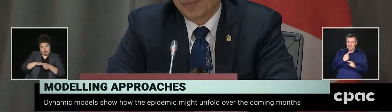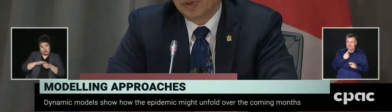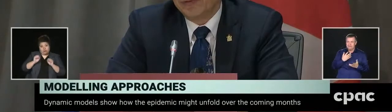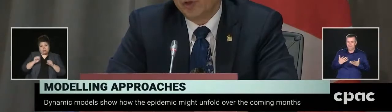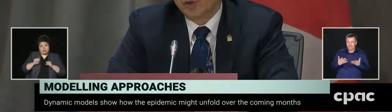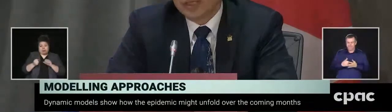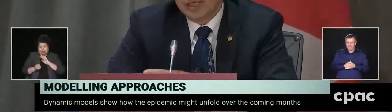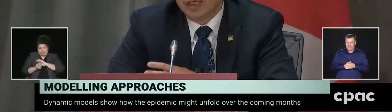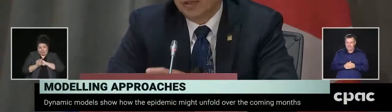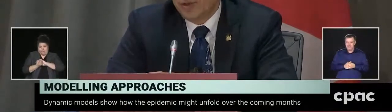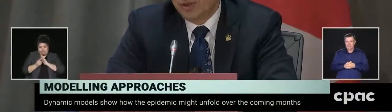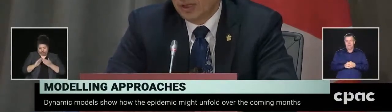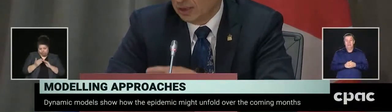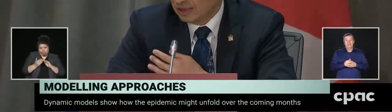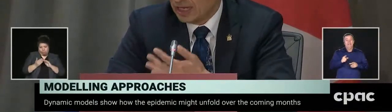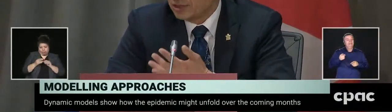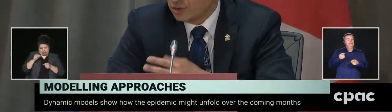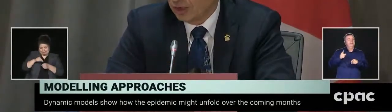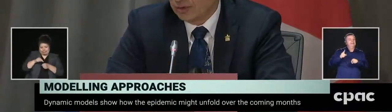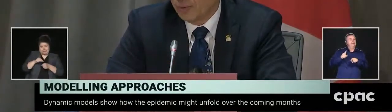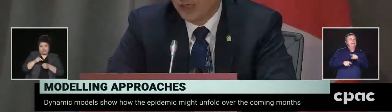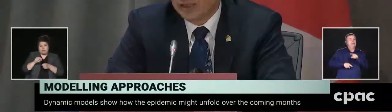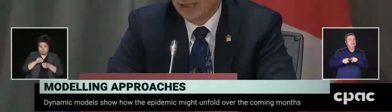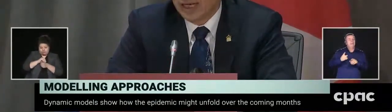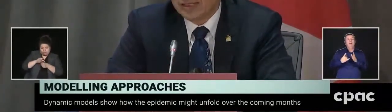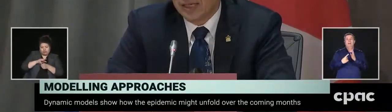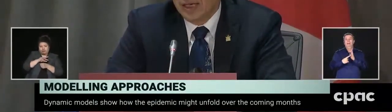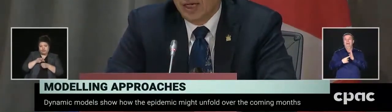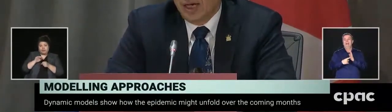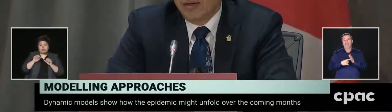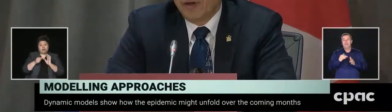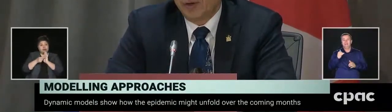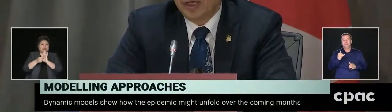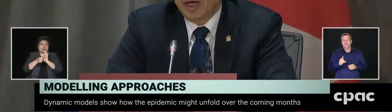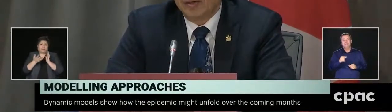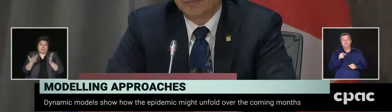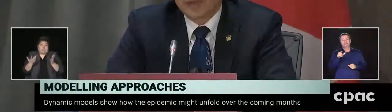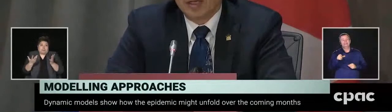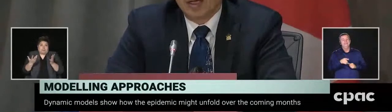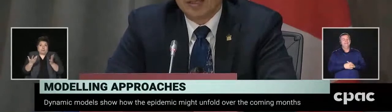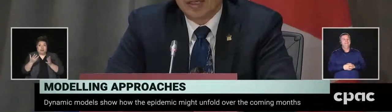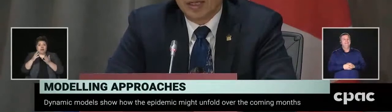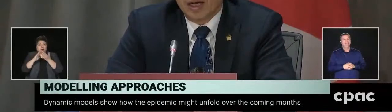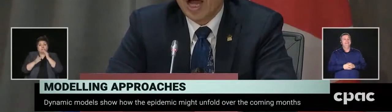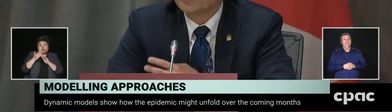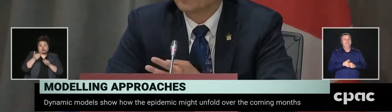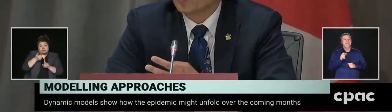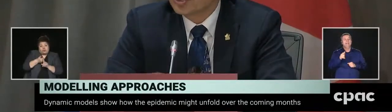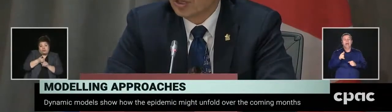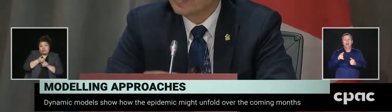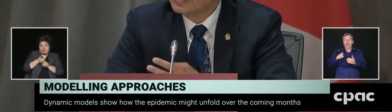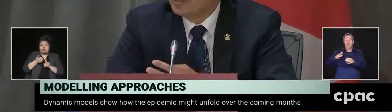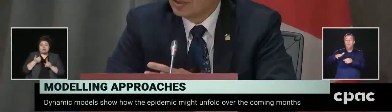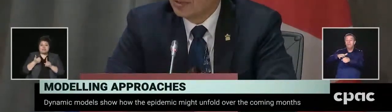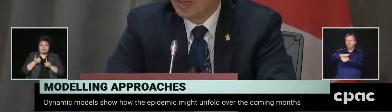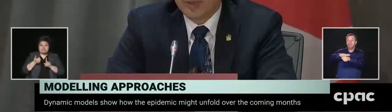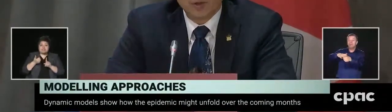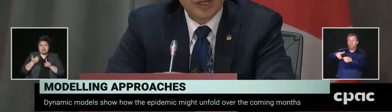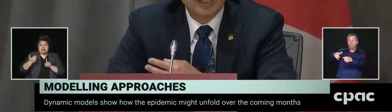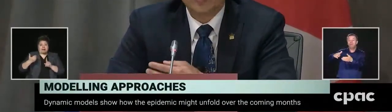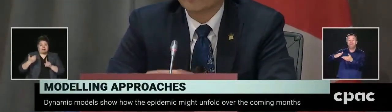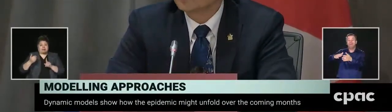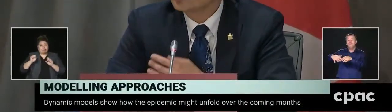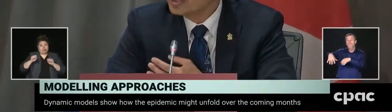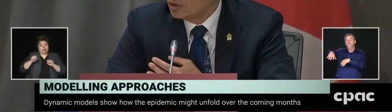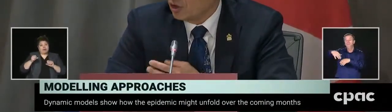say, for example, if you were, let's say, in a community, and I'll exaggerate the point, that has a very, a high proportion of seniors and